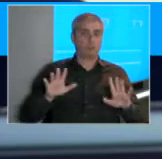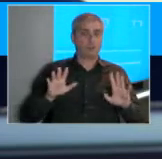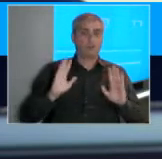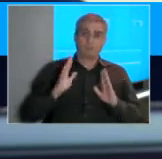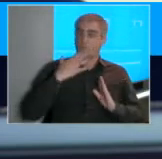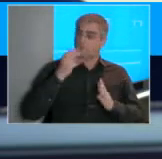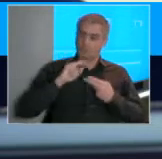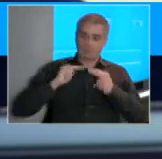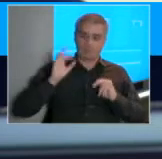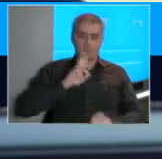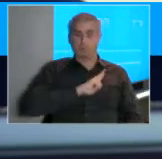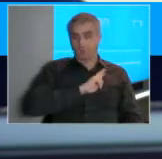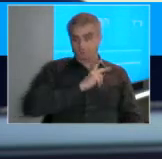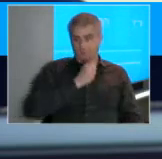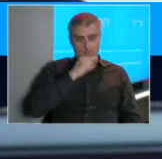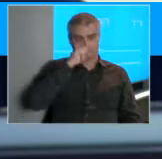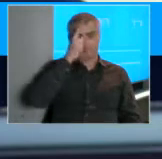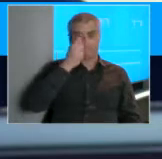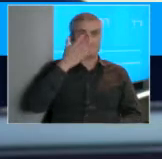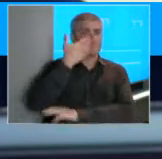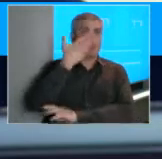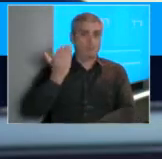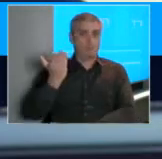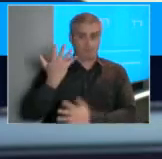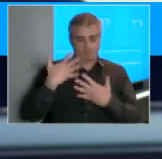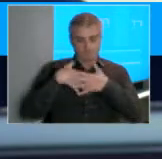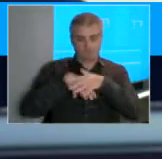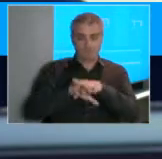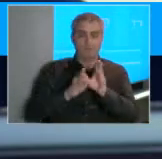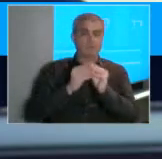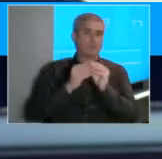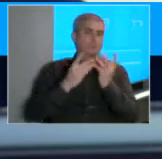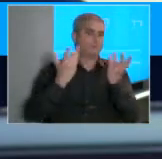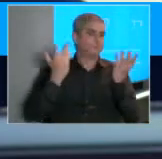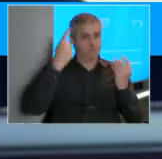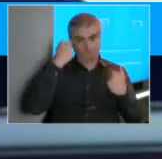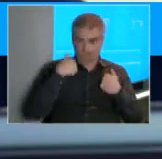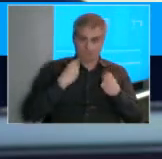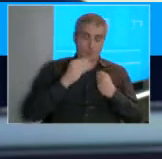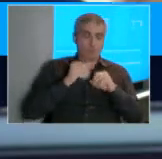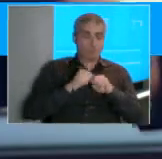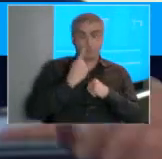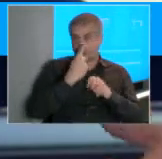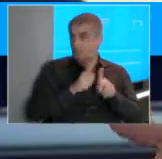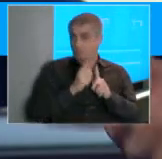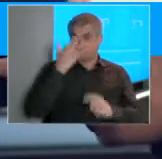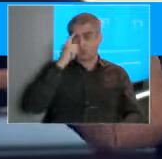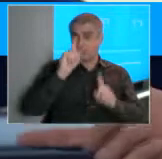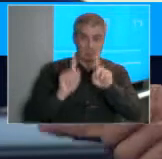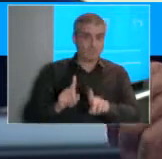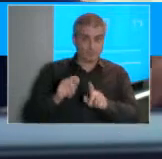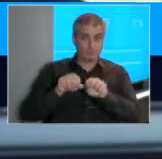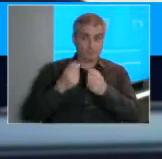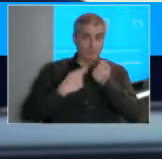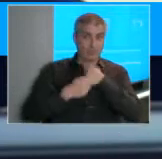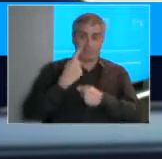קח את ה-DNA הבריטי עם הגאווה והלאומיות, תשלב את זה ביחד. הערכתי עוד משבר אחד, כמו שהיה ביוון, משבר